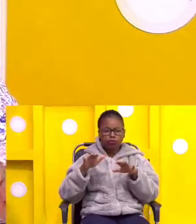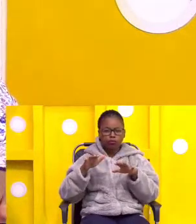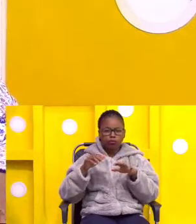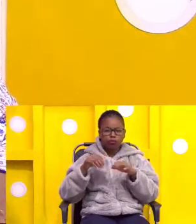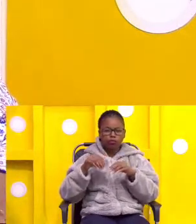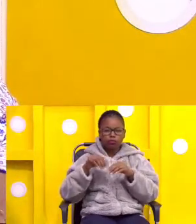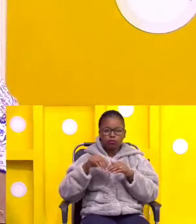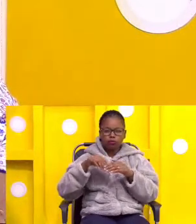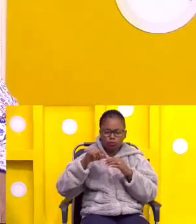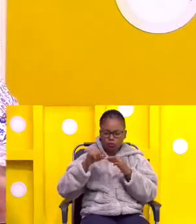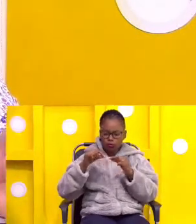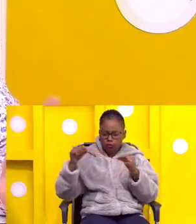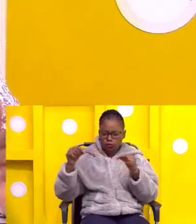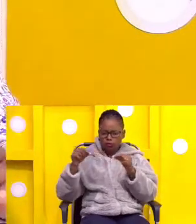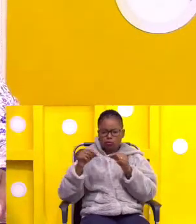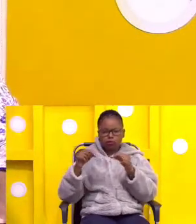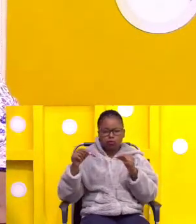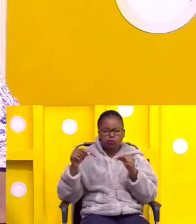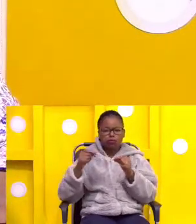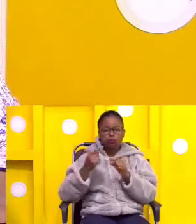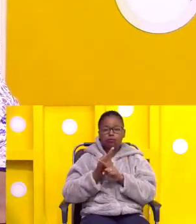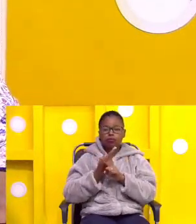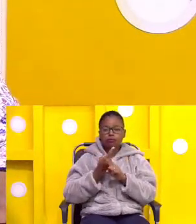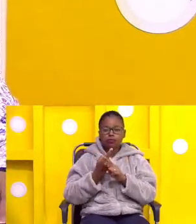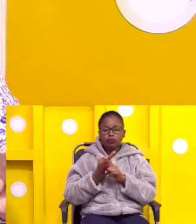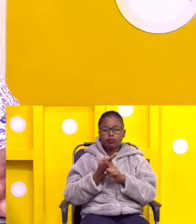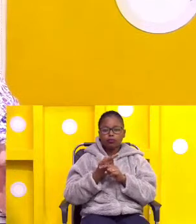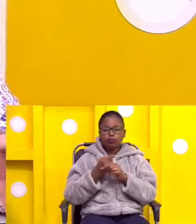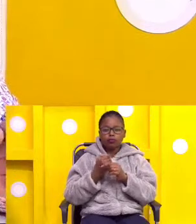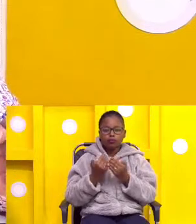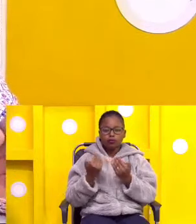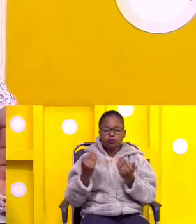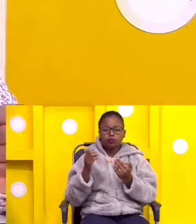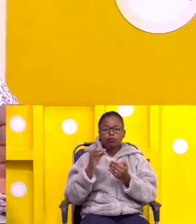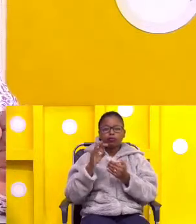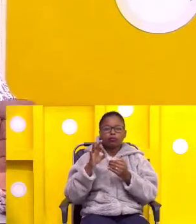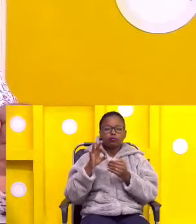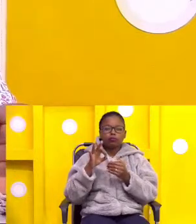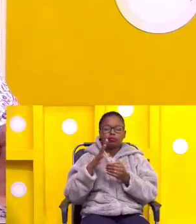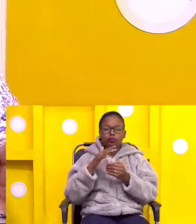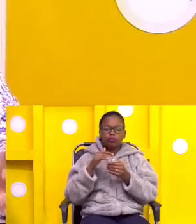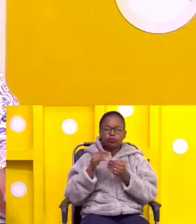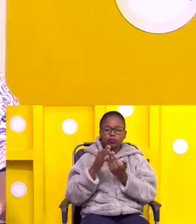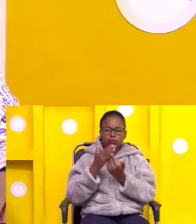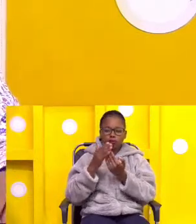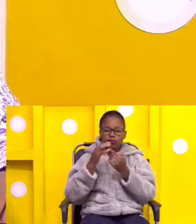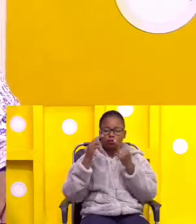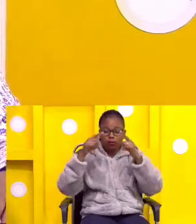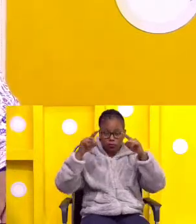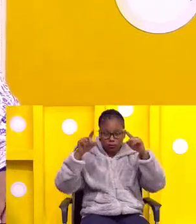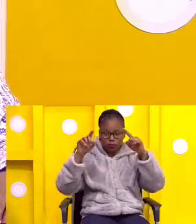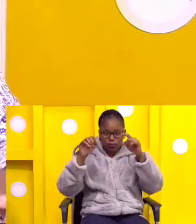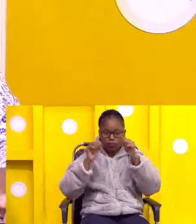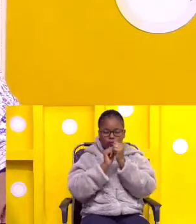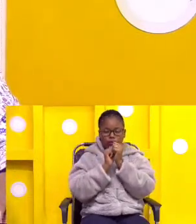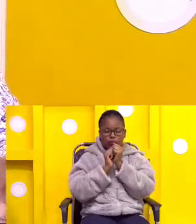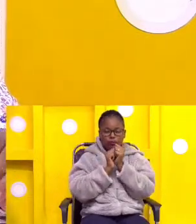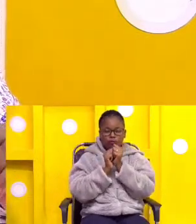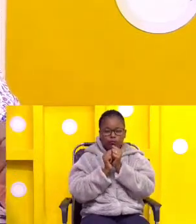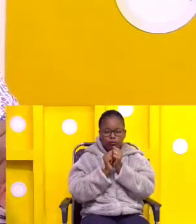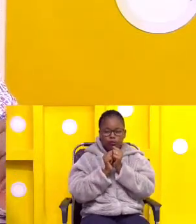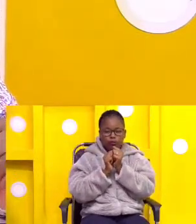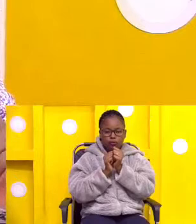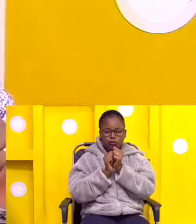ari mageria mafuti tondu ni igirwo wega ni ciana ciake na igicoka ikiendana muno ikinyitana muno majiraga